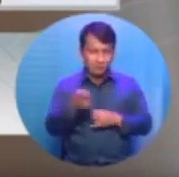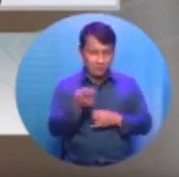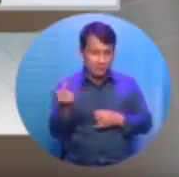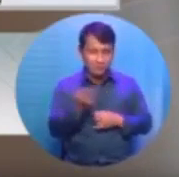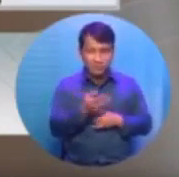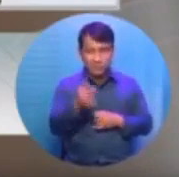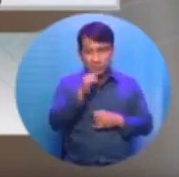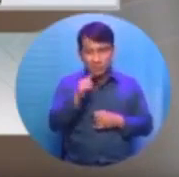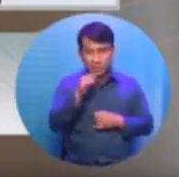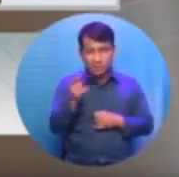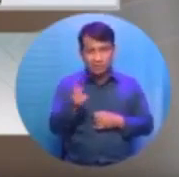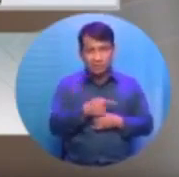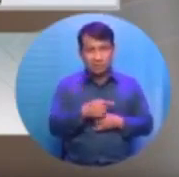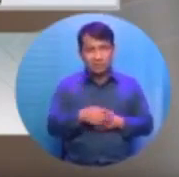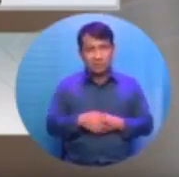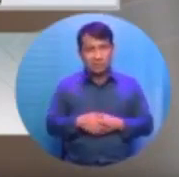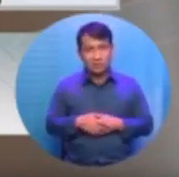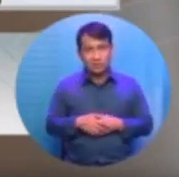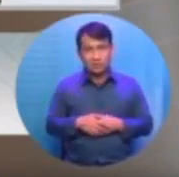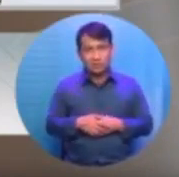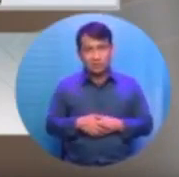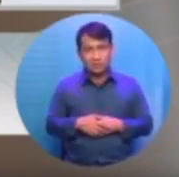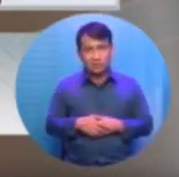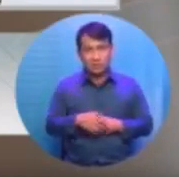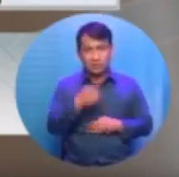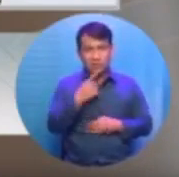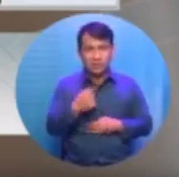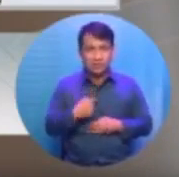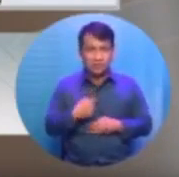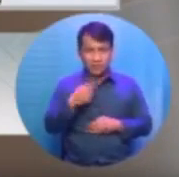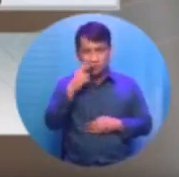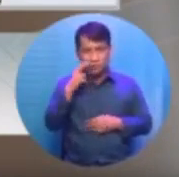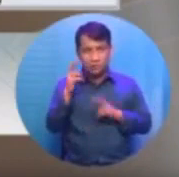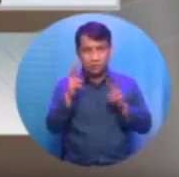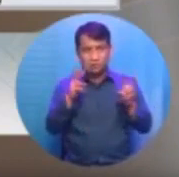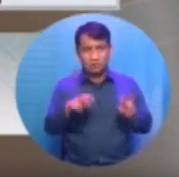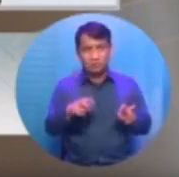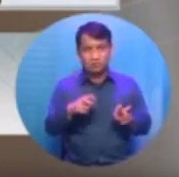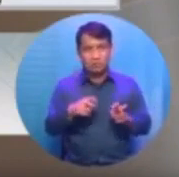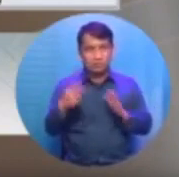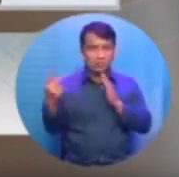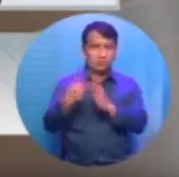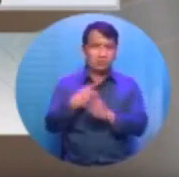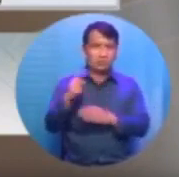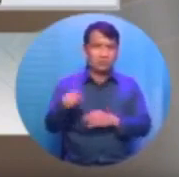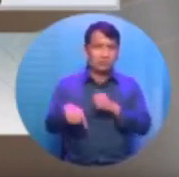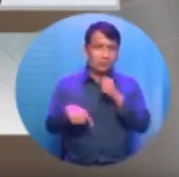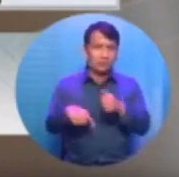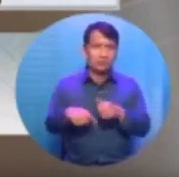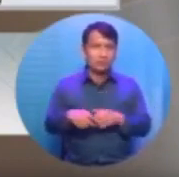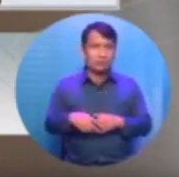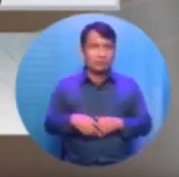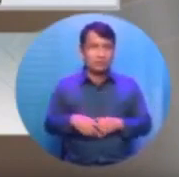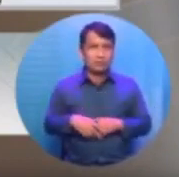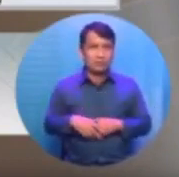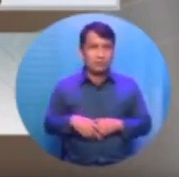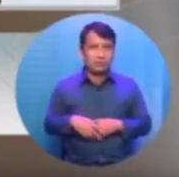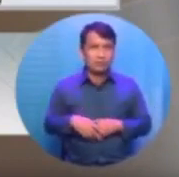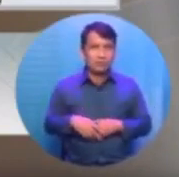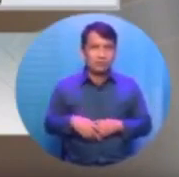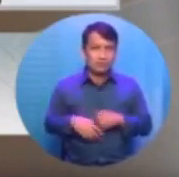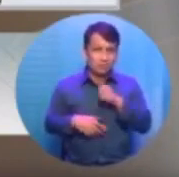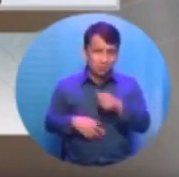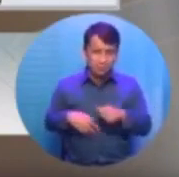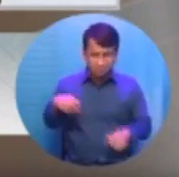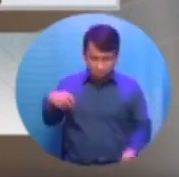eh. Sir, yung sa akin po, sir, kung walang pong nakakita, sir, napatay niya na po yan ako, sir. Napatay niya na po. Buti sana, sir, kung ikaw